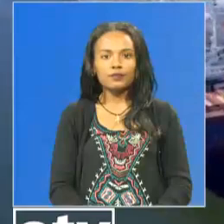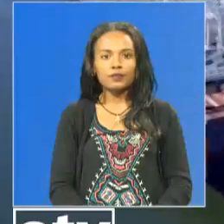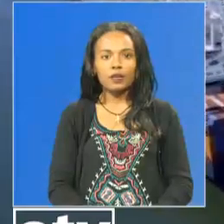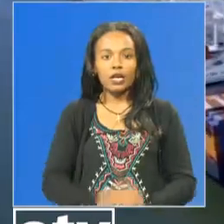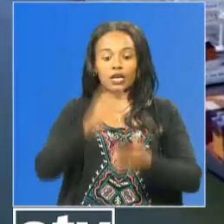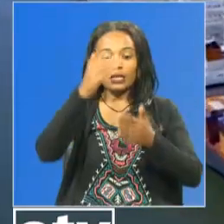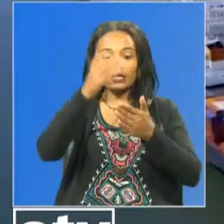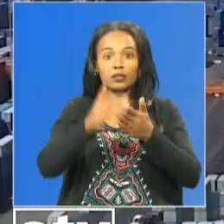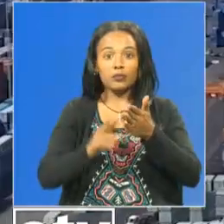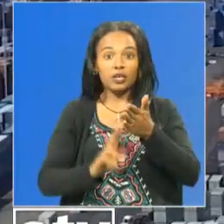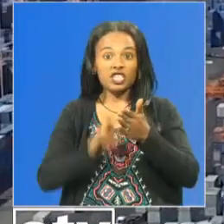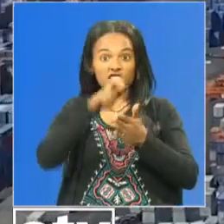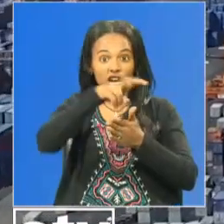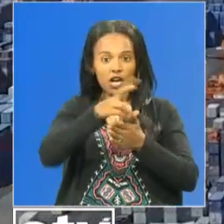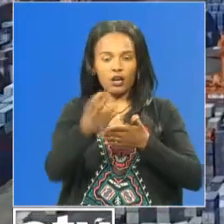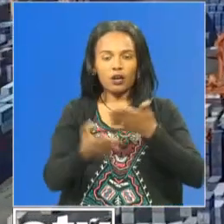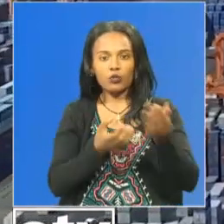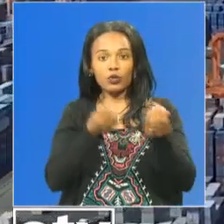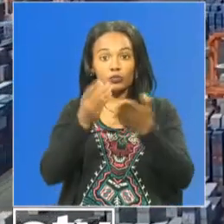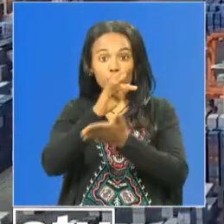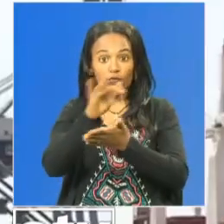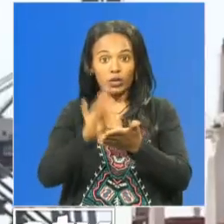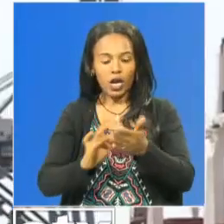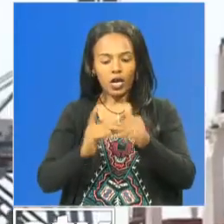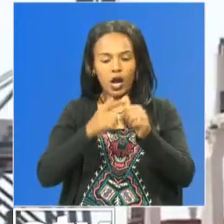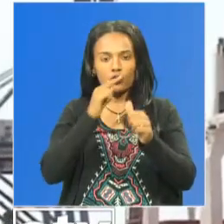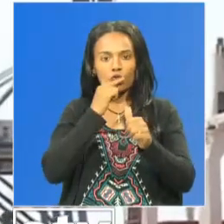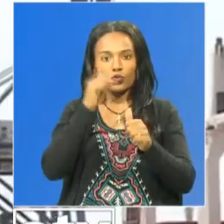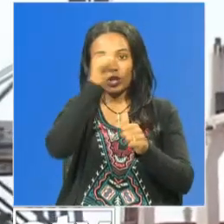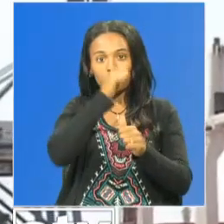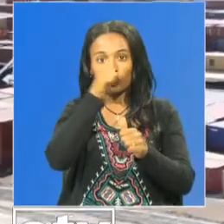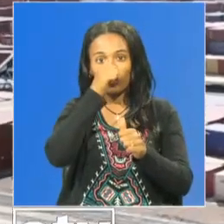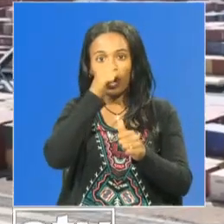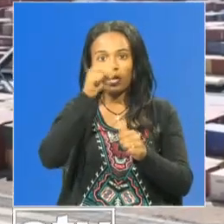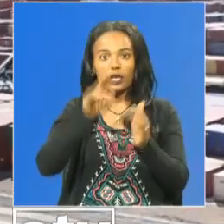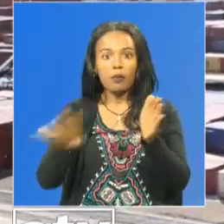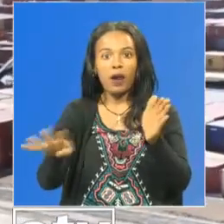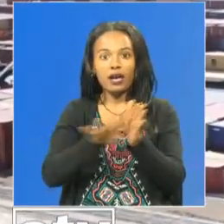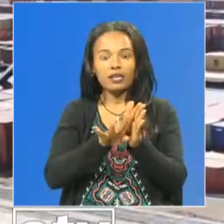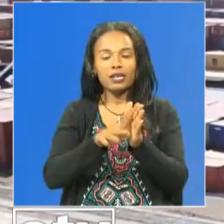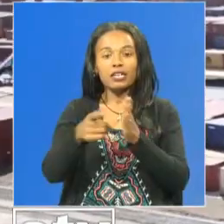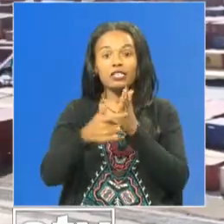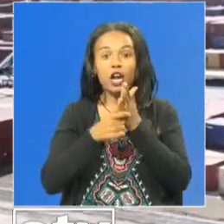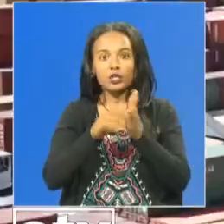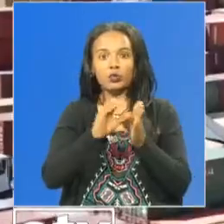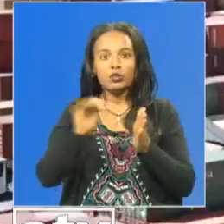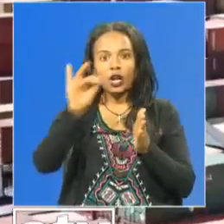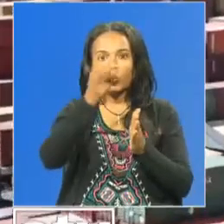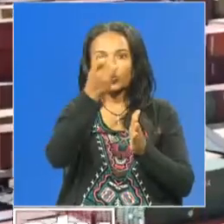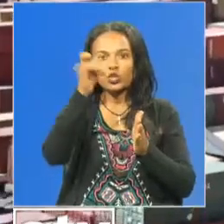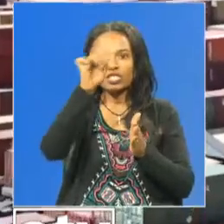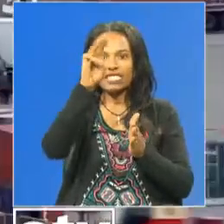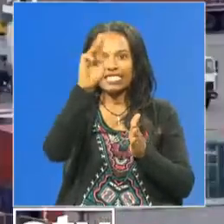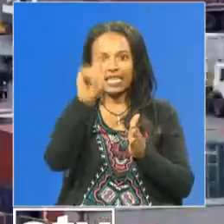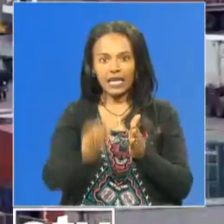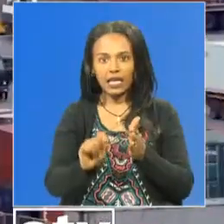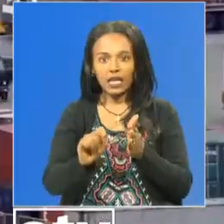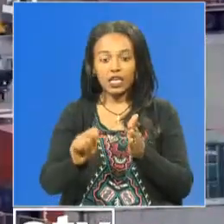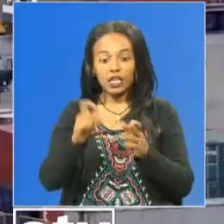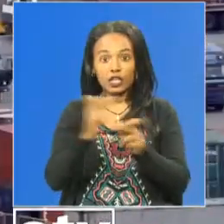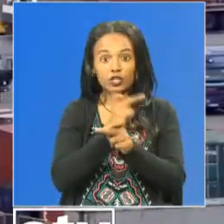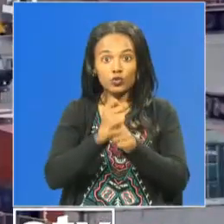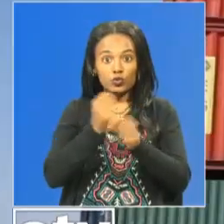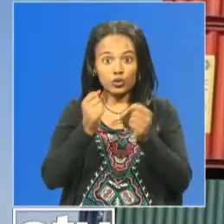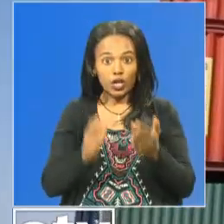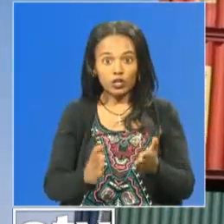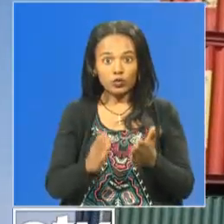ድንበር ተሻጋሪ አገልግሎት ከሚሰጡ ተቋማት መካከል አንዱ ነው የኢትዮጵያ የባህር ትራንስፖርትና ሎጂስቲክስ አገልግሎት። የድርጅቱ ሰራተኞች ድንበር ተሻጋሪ